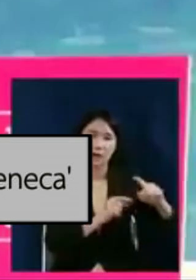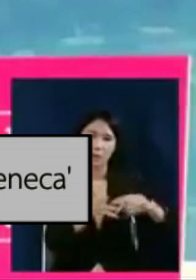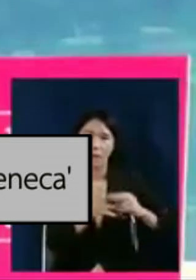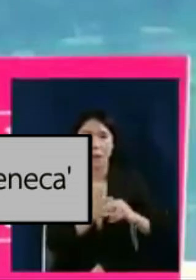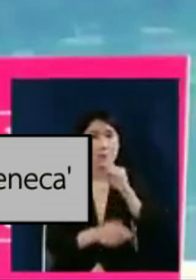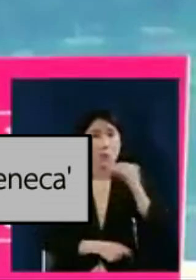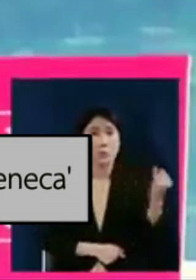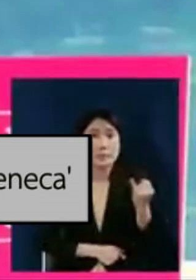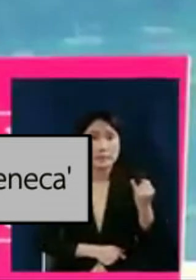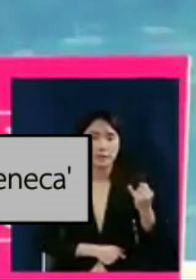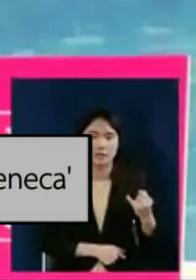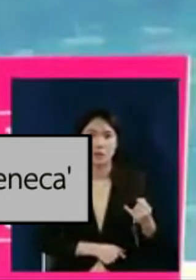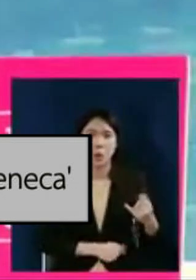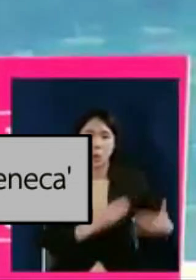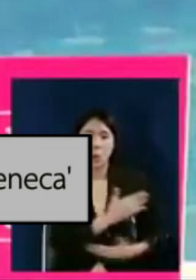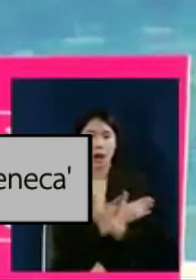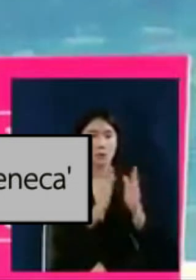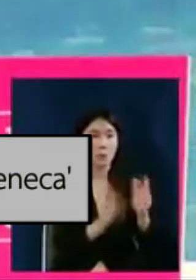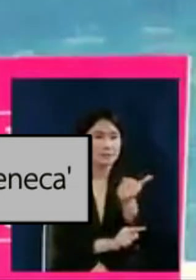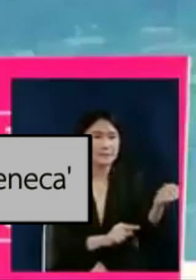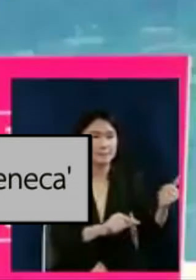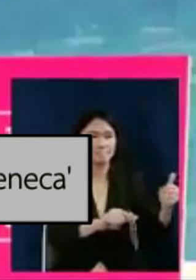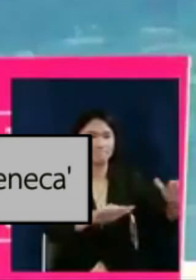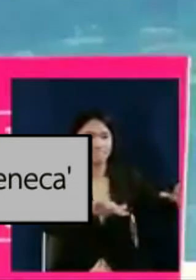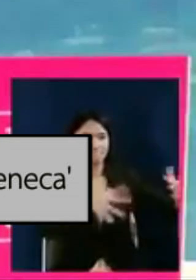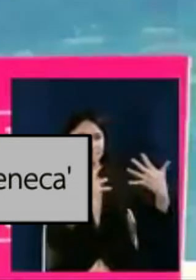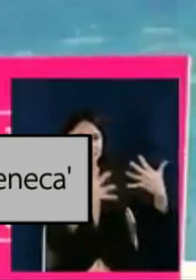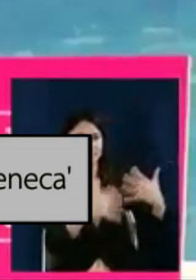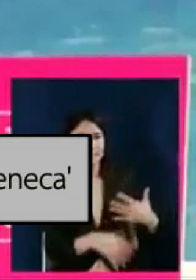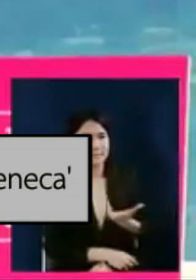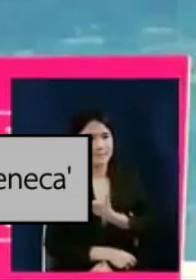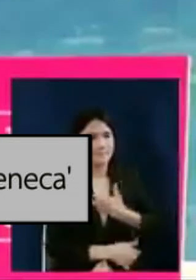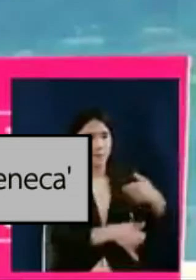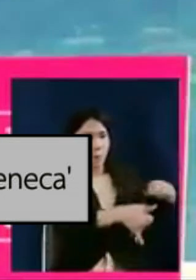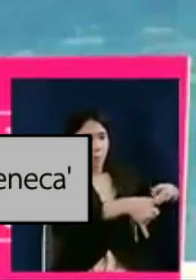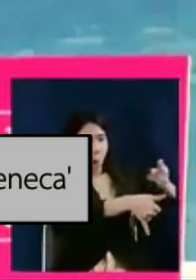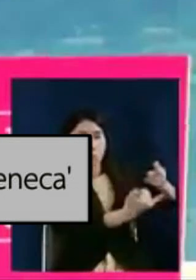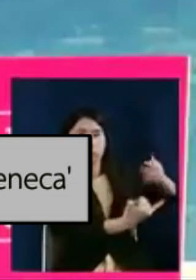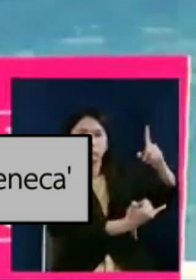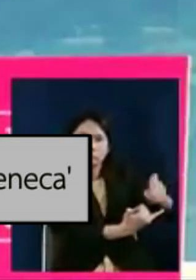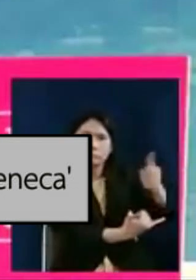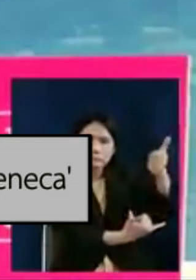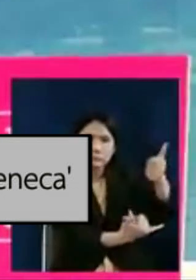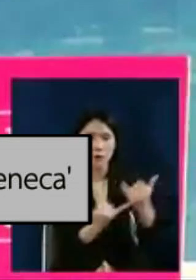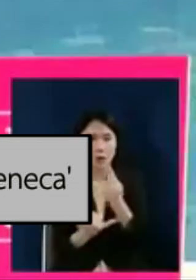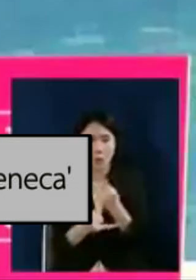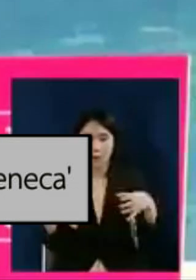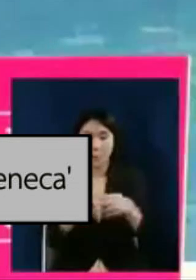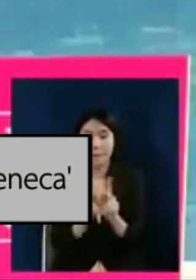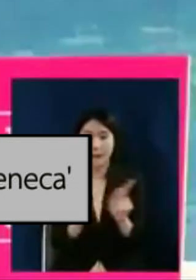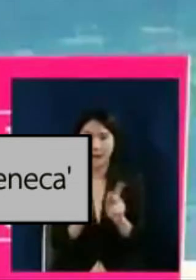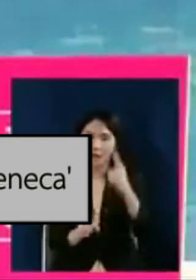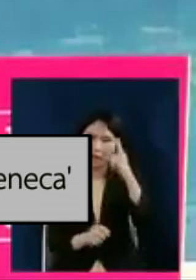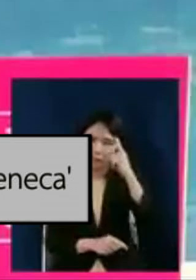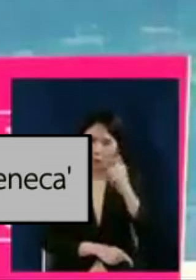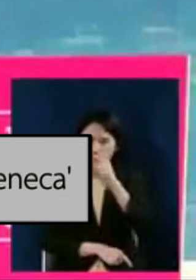ก็ได้กูไม่ครับก็ต้องเอาคณะกรรมการ Data Safetyเนี่ยมาดูว่าใช่หรือไม่ใช่จน